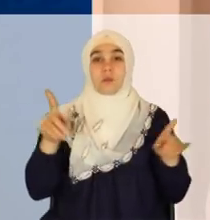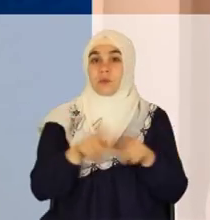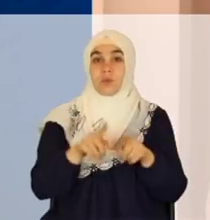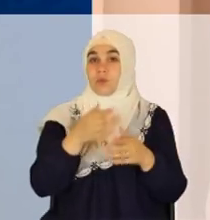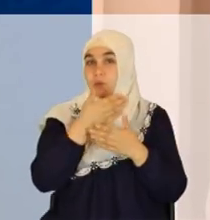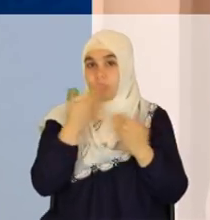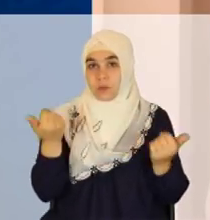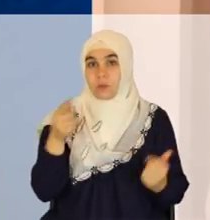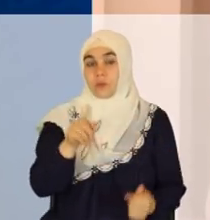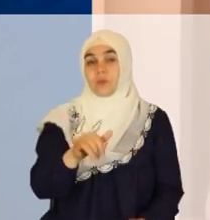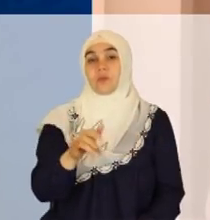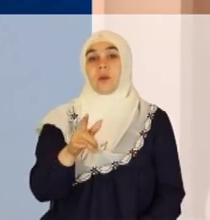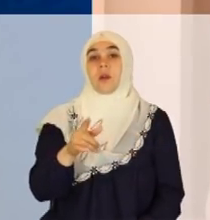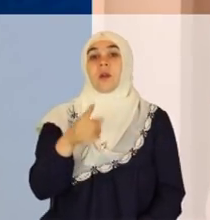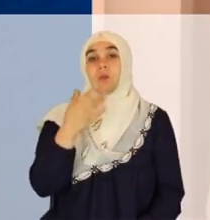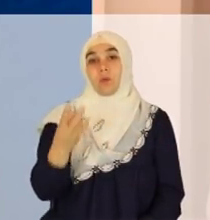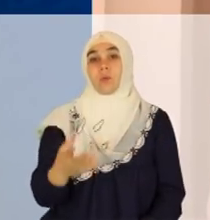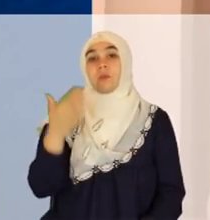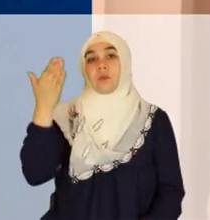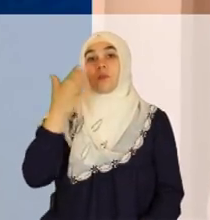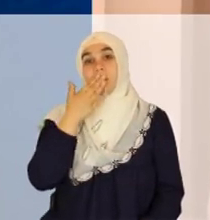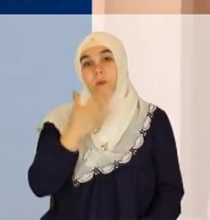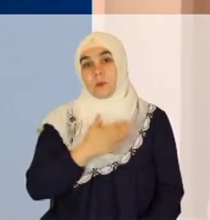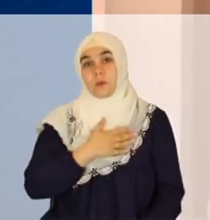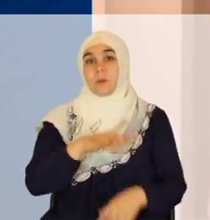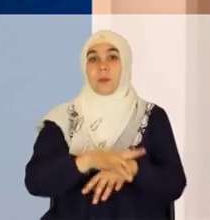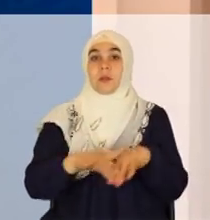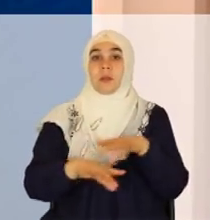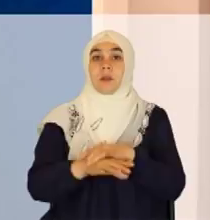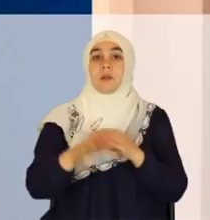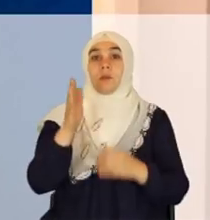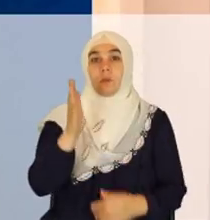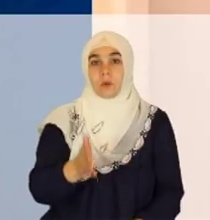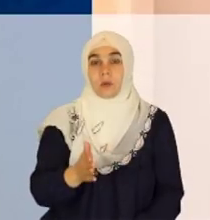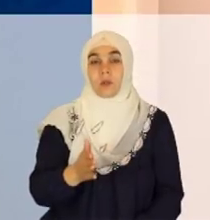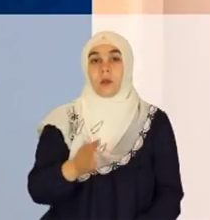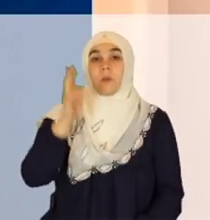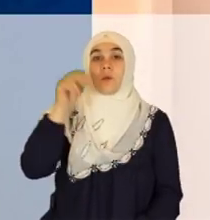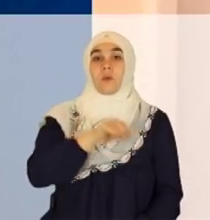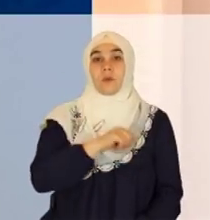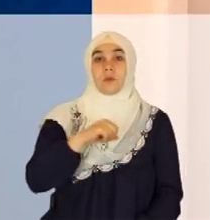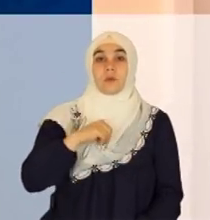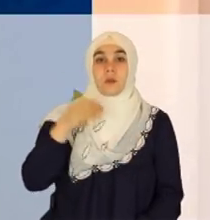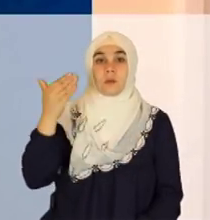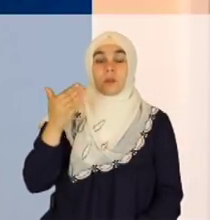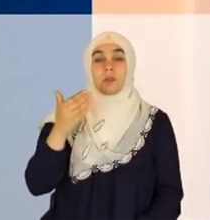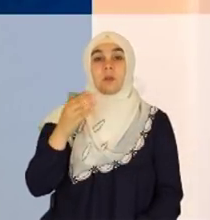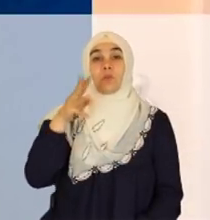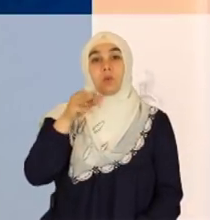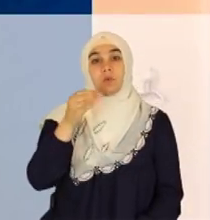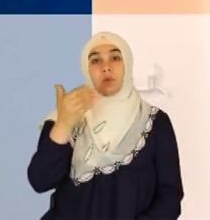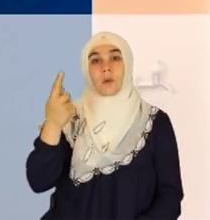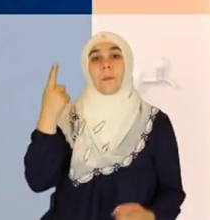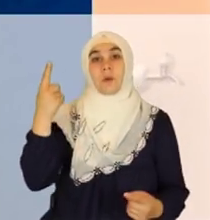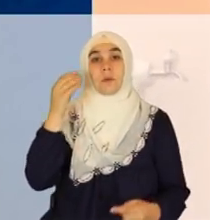bo'lmaganlari aniq, lekin ashlaga Allohning muqarrab bandalaridan bo'lganligi, Alloh subhanahu va taoloning Musa